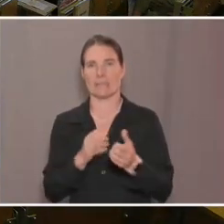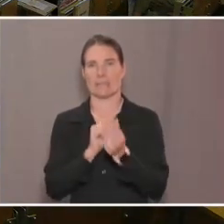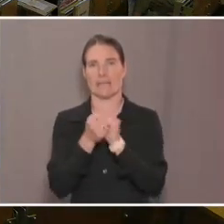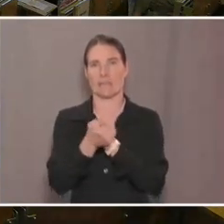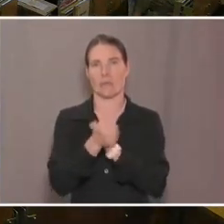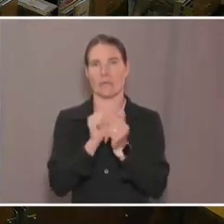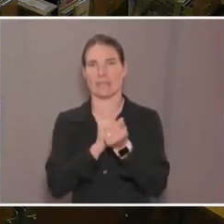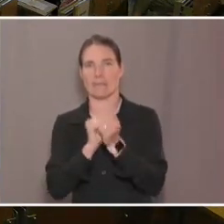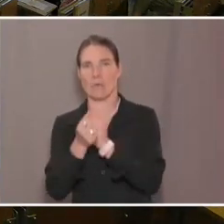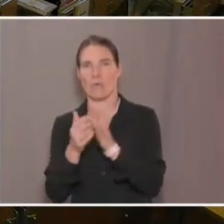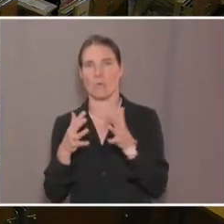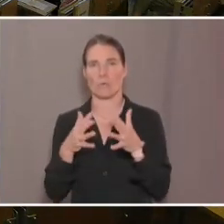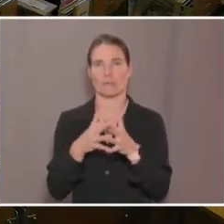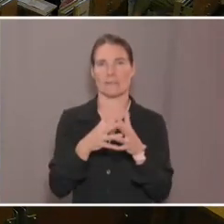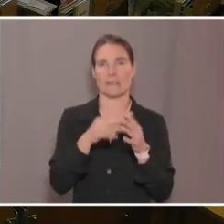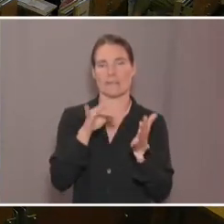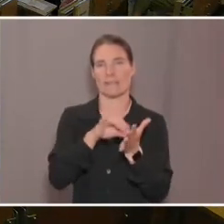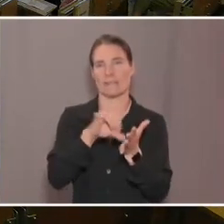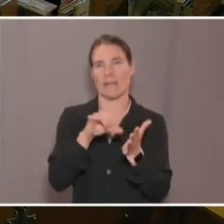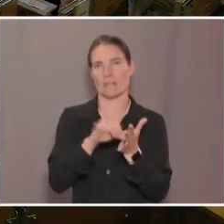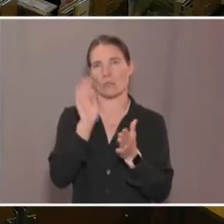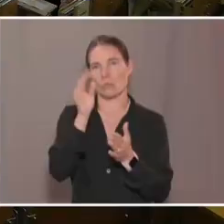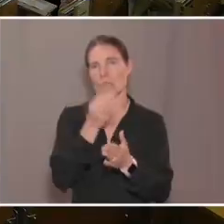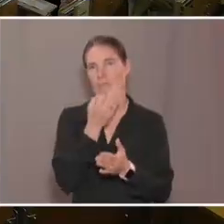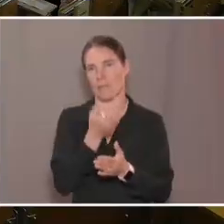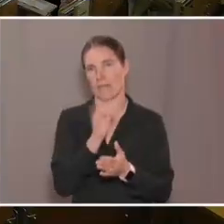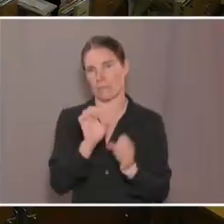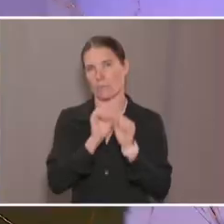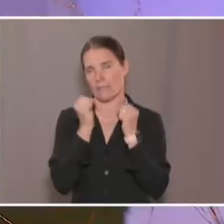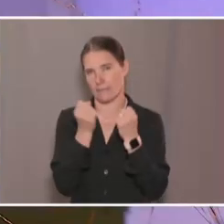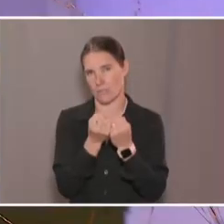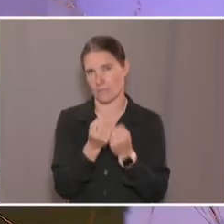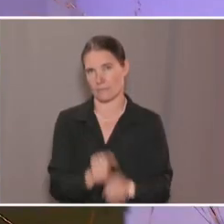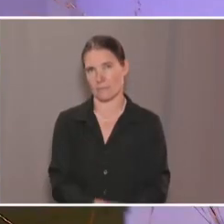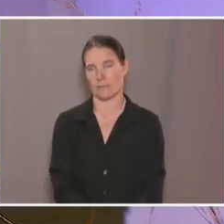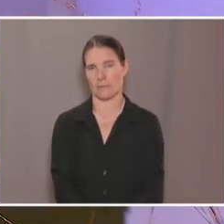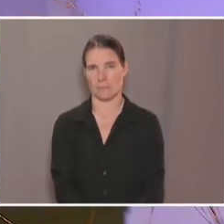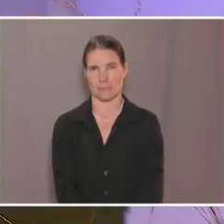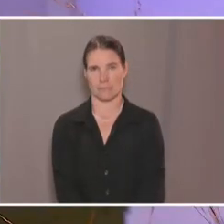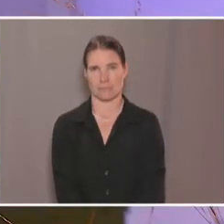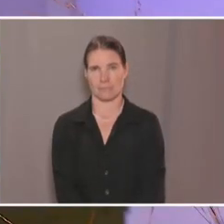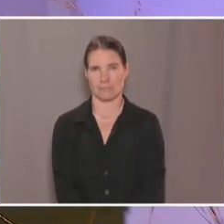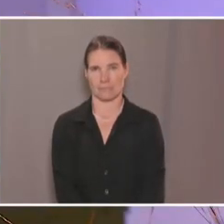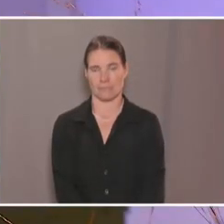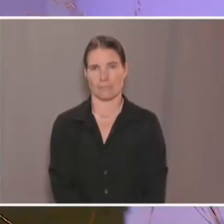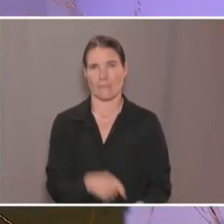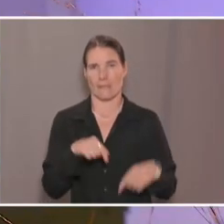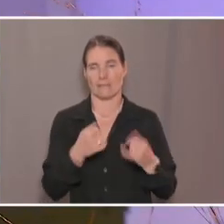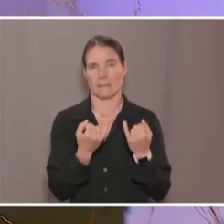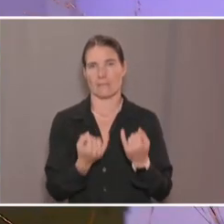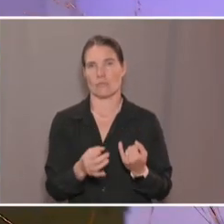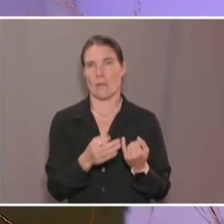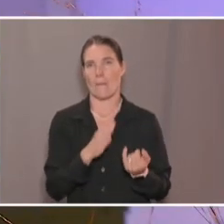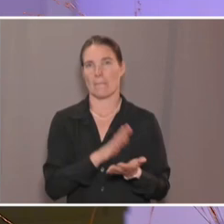sind zentrale Zukunftsfragen für die Gesellschaft und für die Demokratie. Mir bleibt an dieser Stelle nur